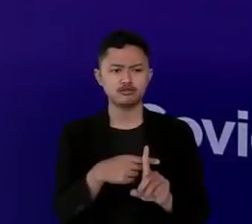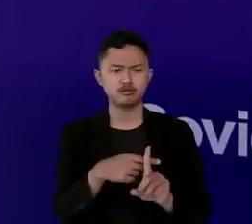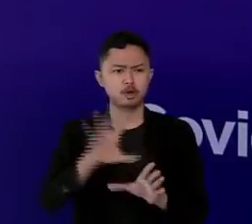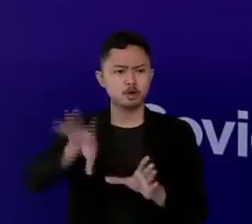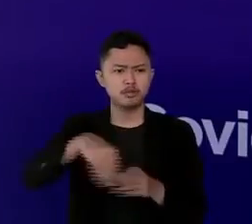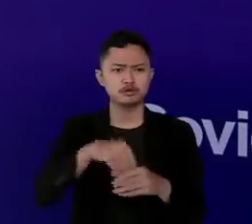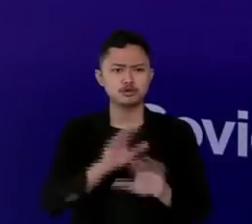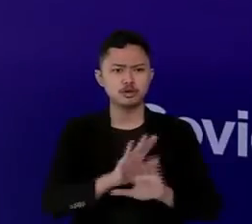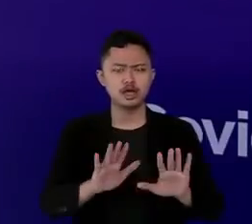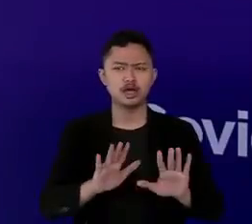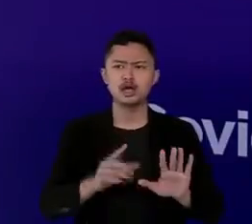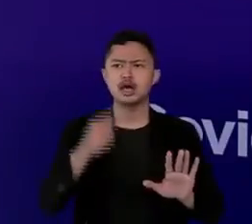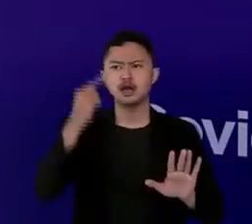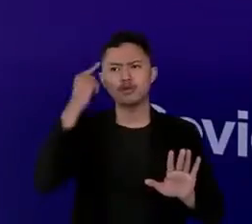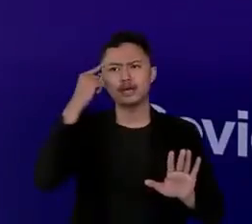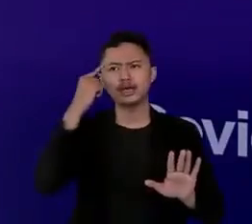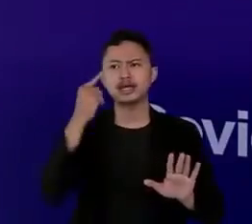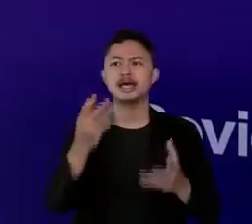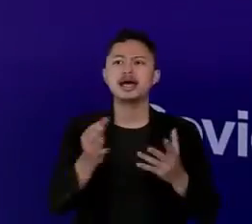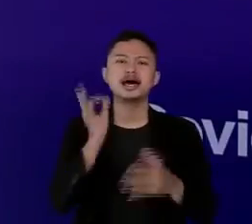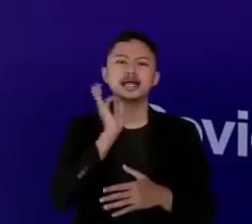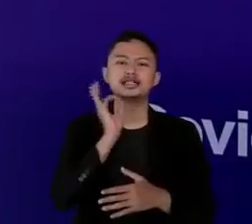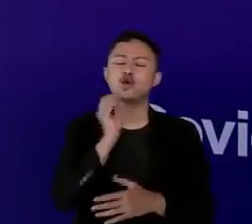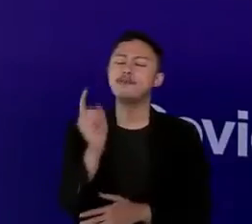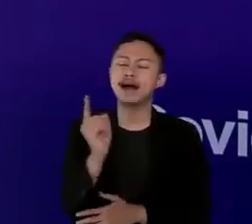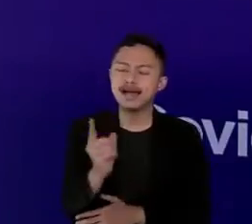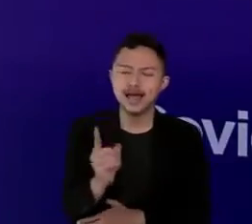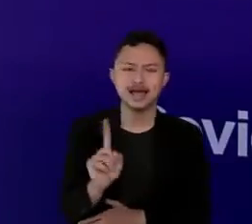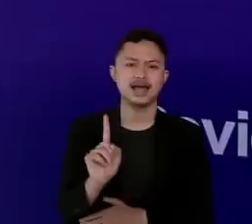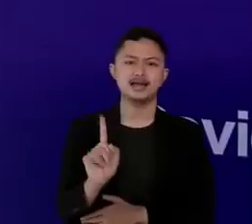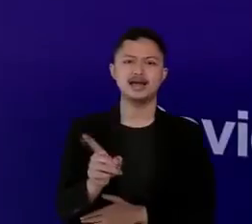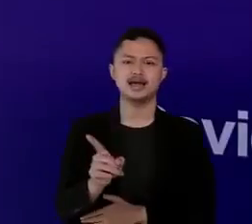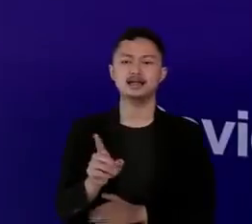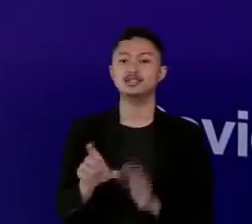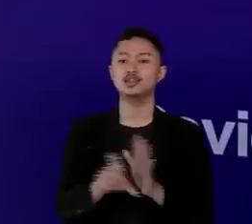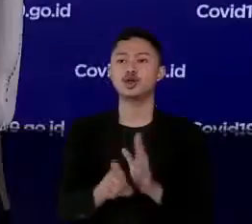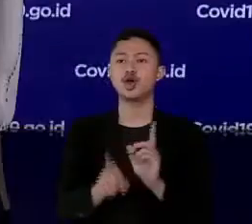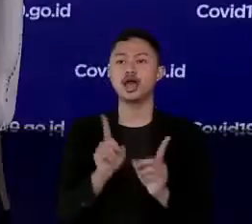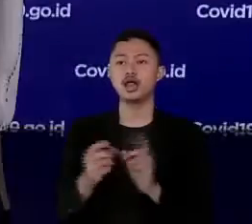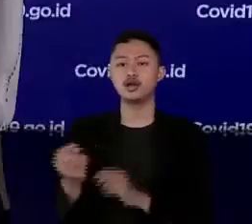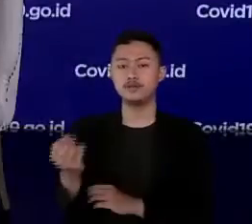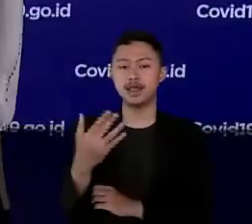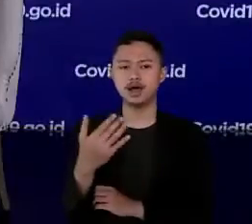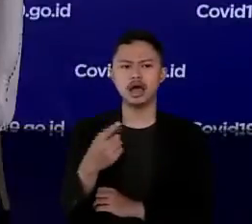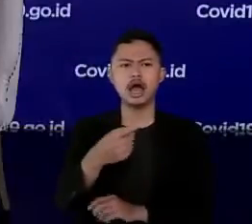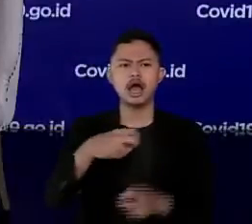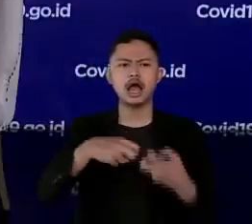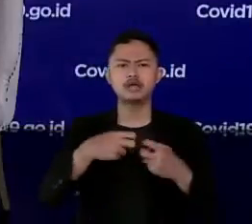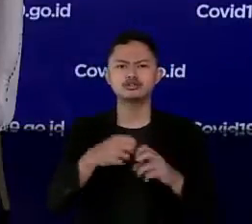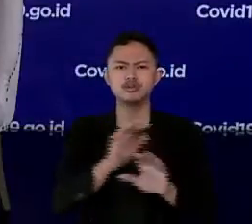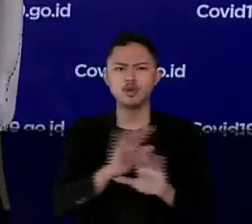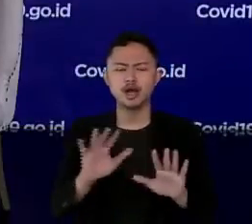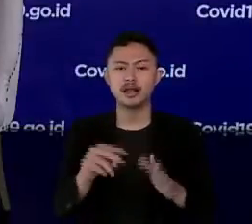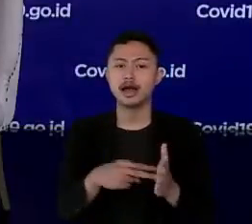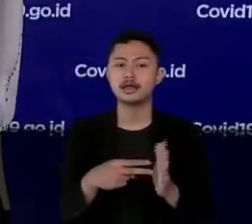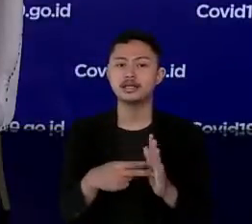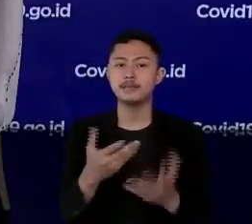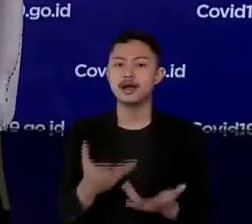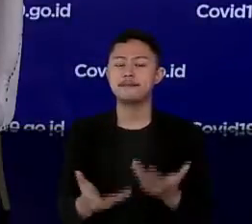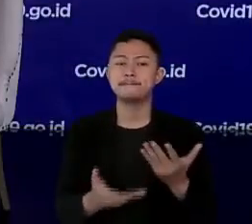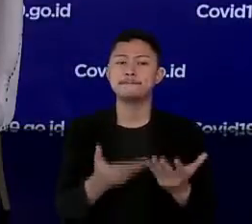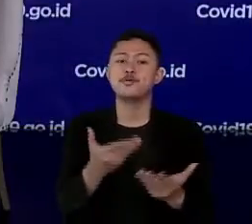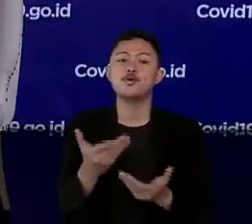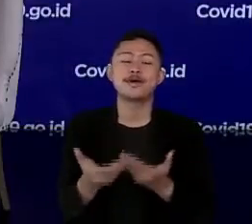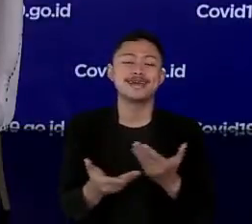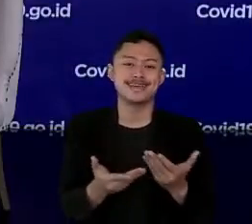positif tidak termasuk kasus itu ada potensi bahayanya baru-baru karena kalau tidak dikatakan itu sebagai kasus maka mungkin